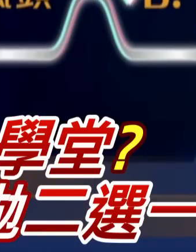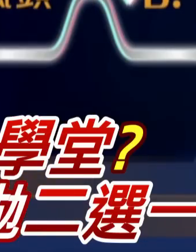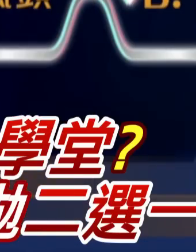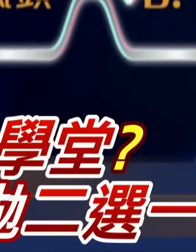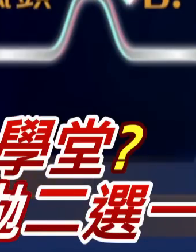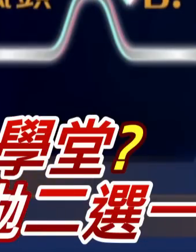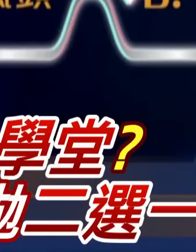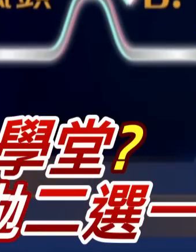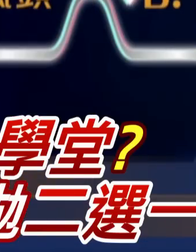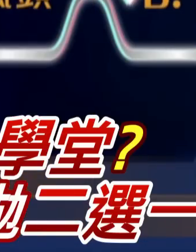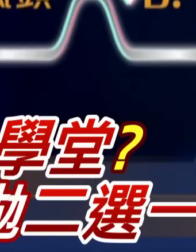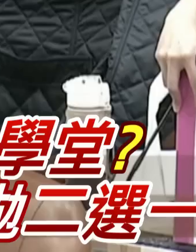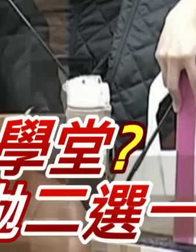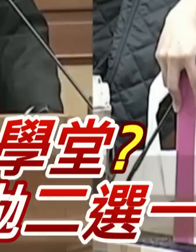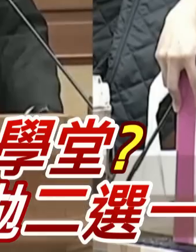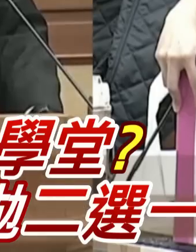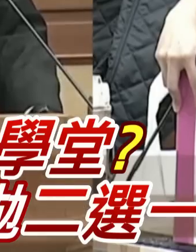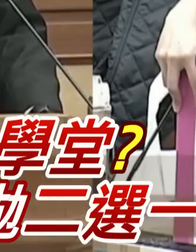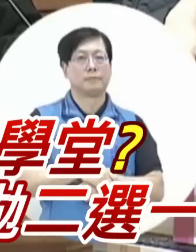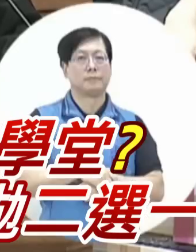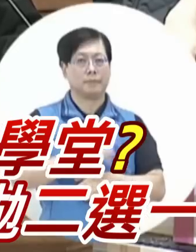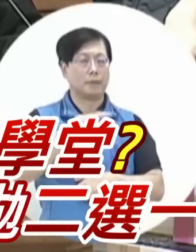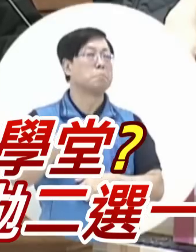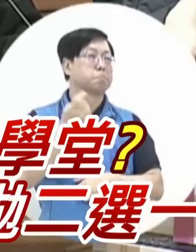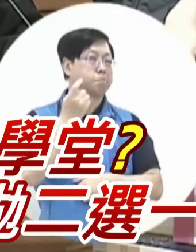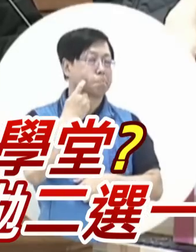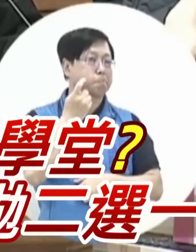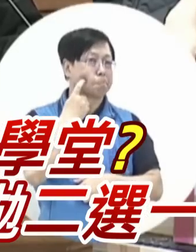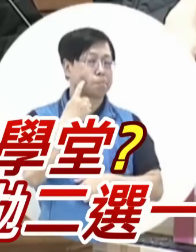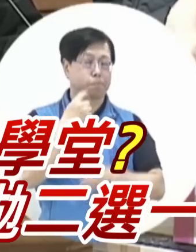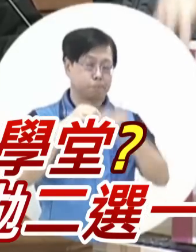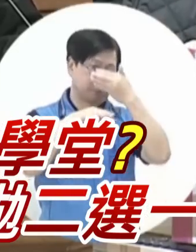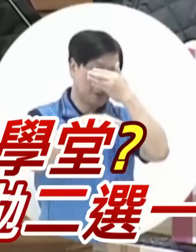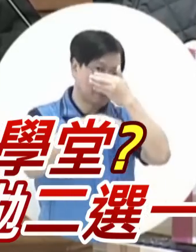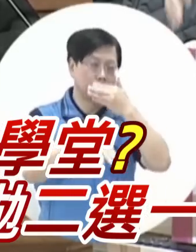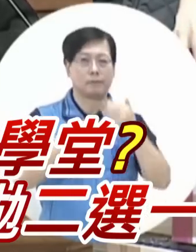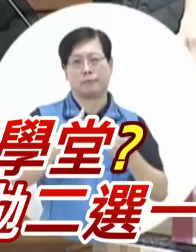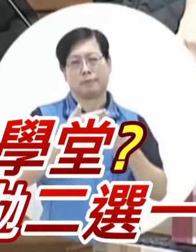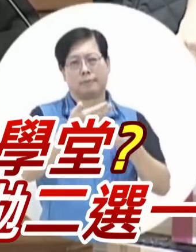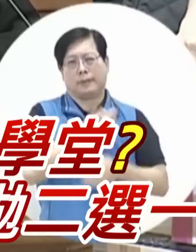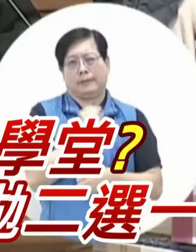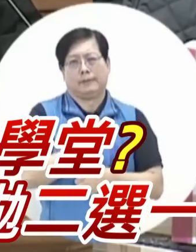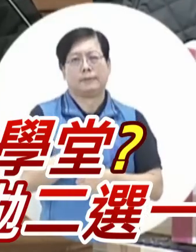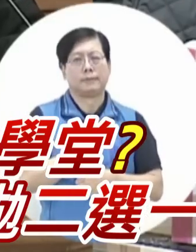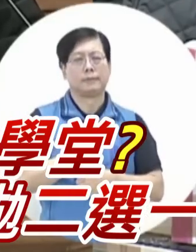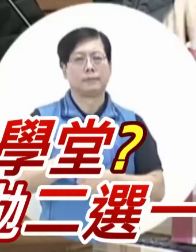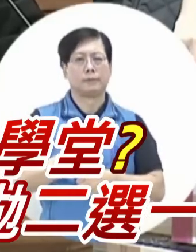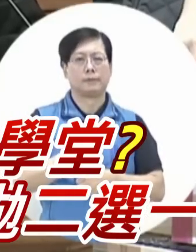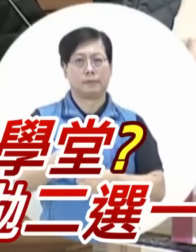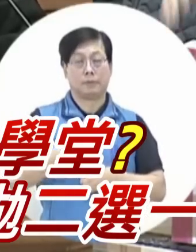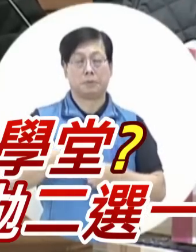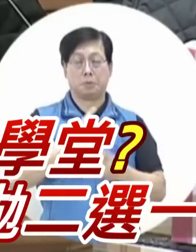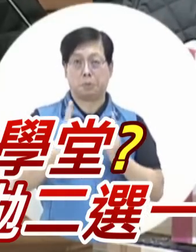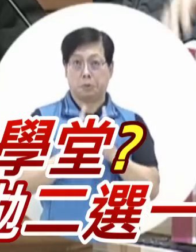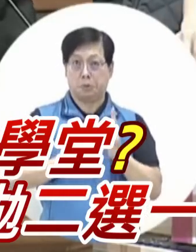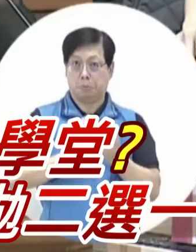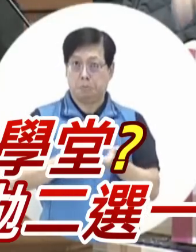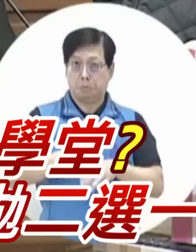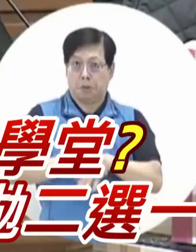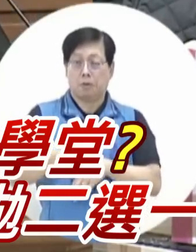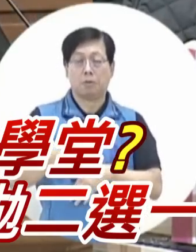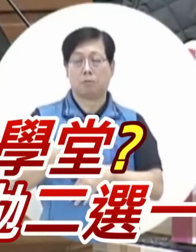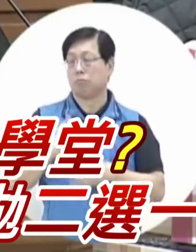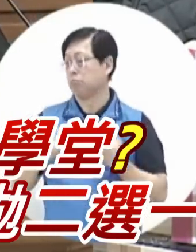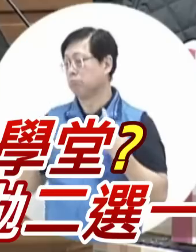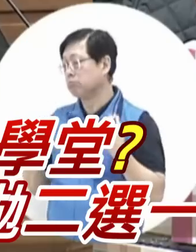最不能接受哈， 就是 用谎言污蔑别人， 我也是 成就自己。 我也是市长，谢谢你。 啊、